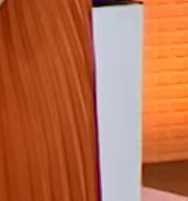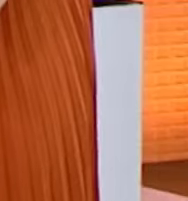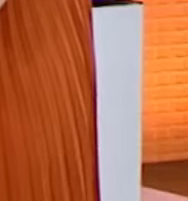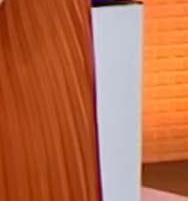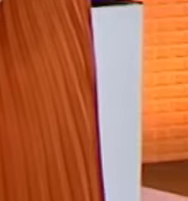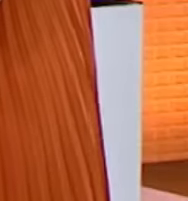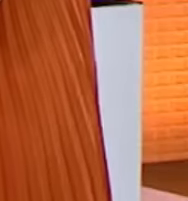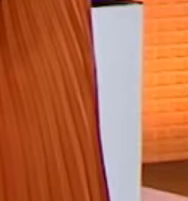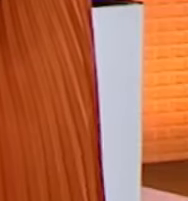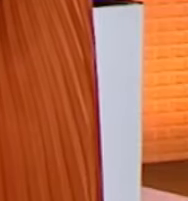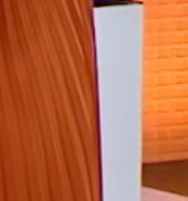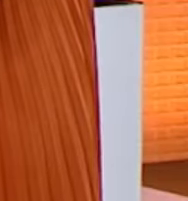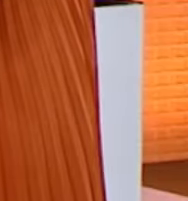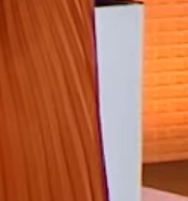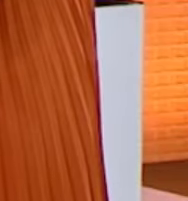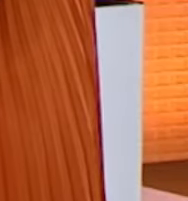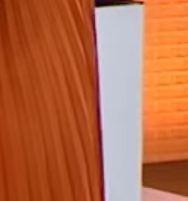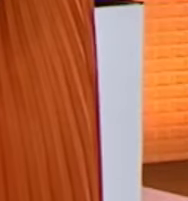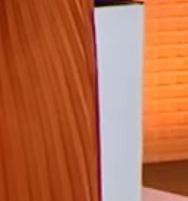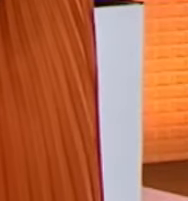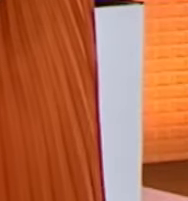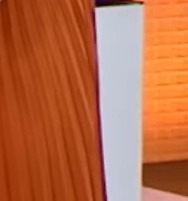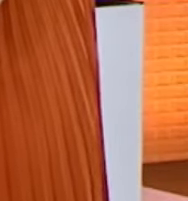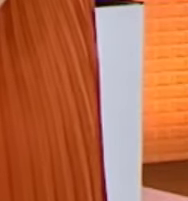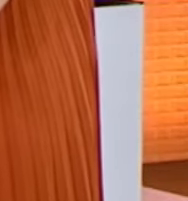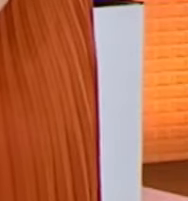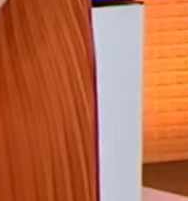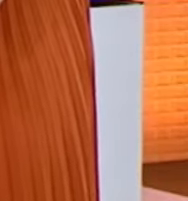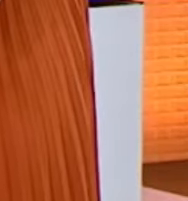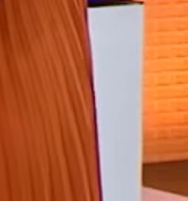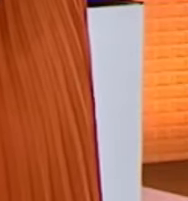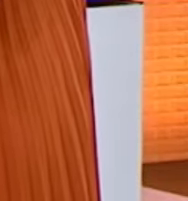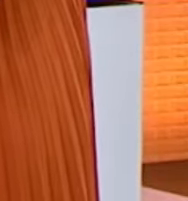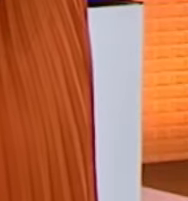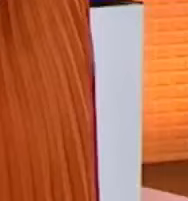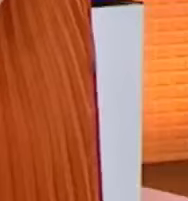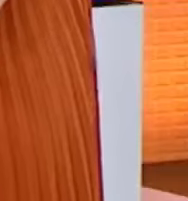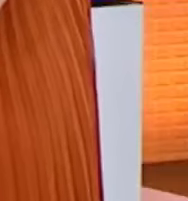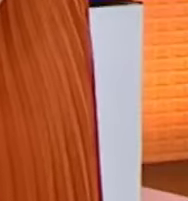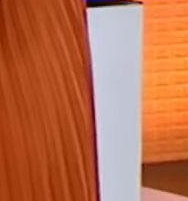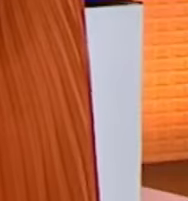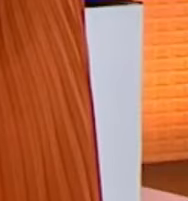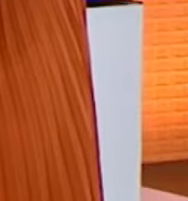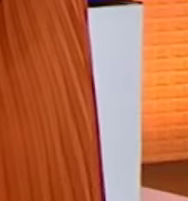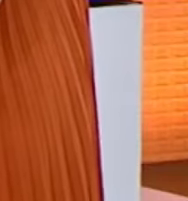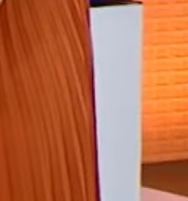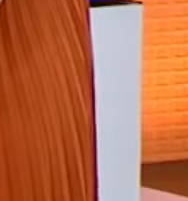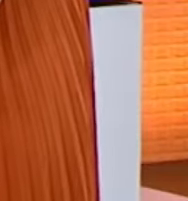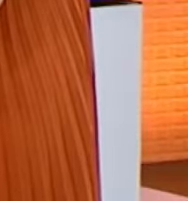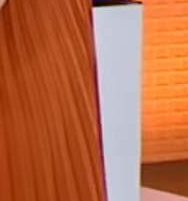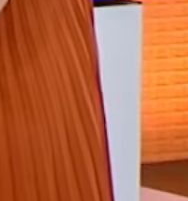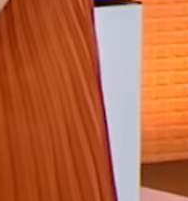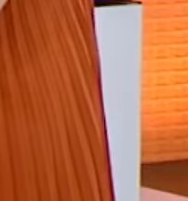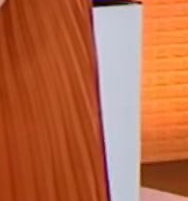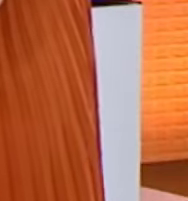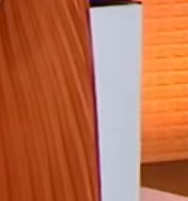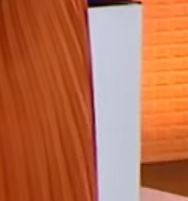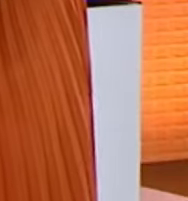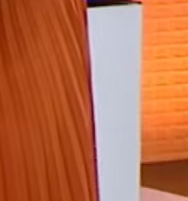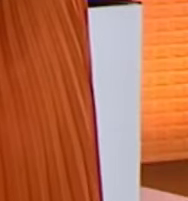Mga kapuso, para una ka sa mga balita, mag-subscribe sa GMA Integrated News sa YouTube. Sa mga kapuso abroad, subaybayan